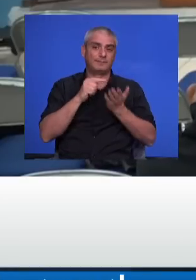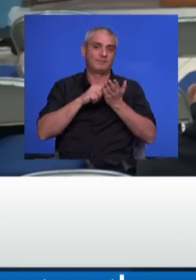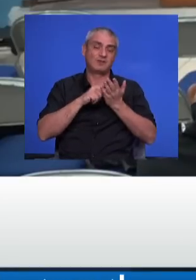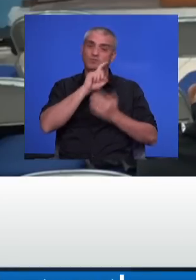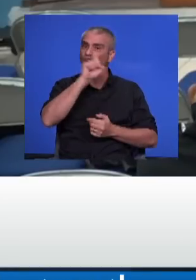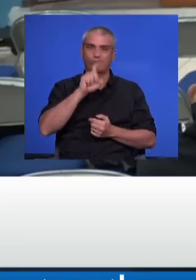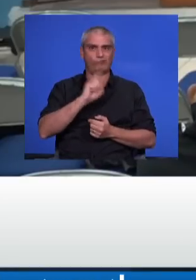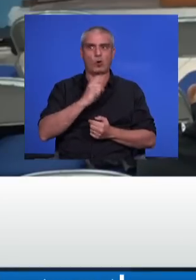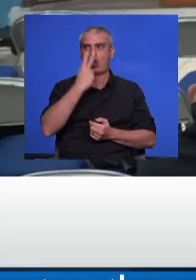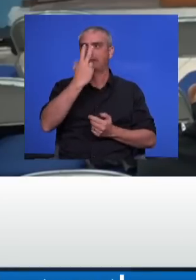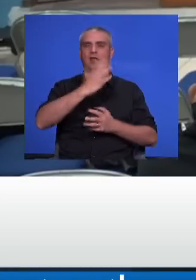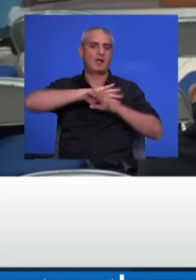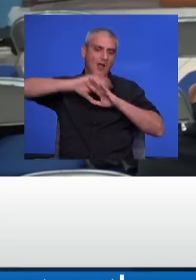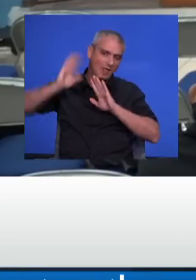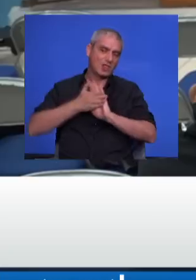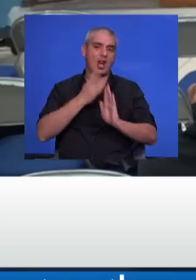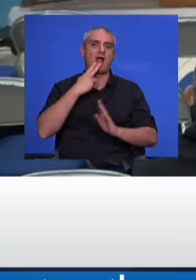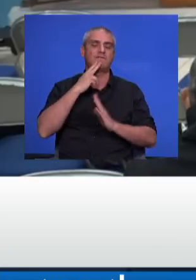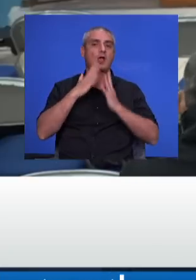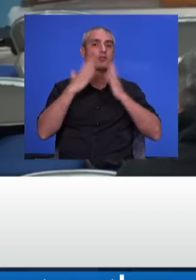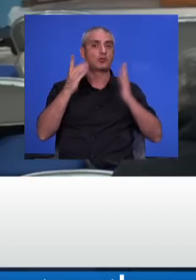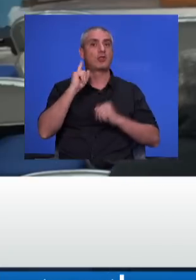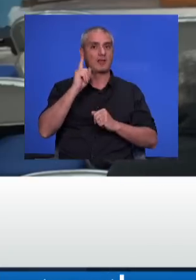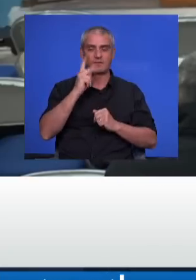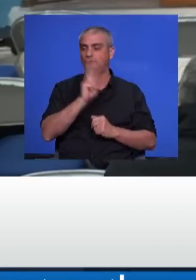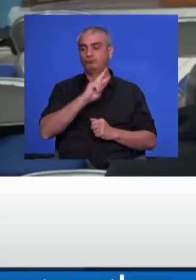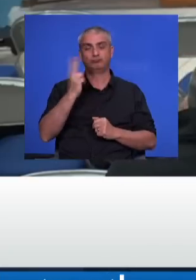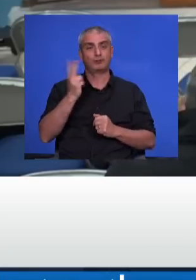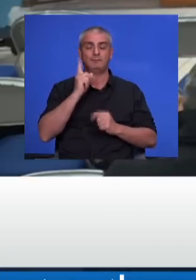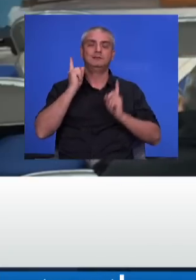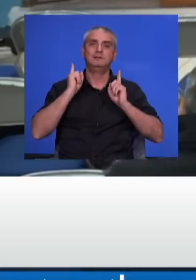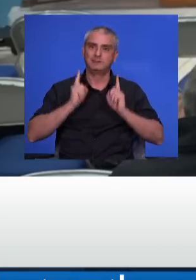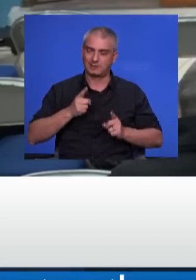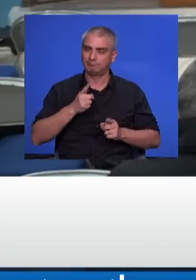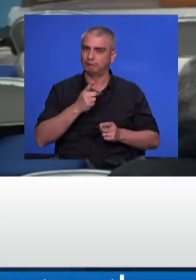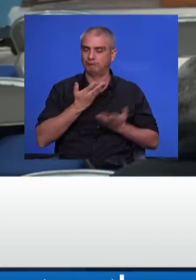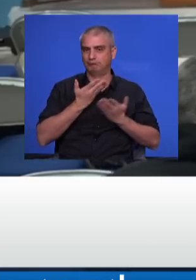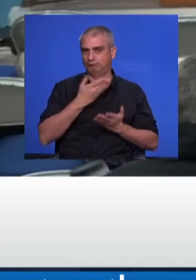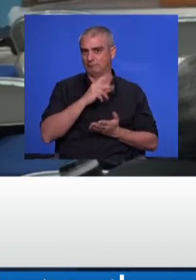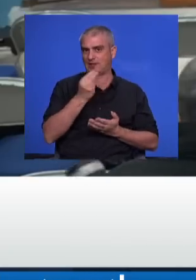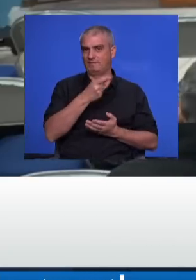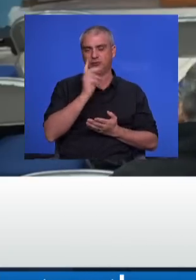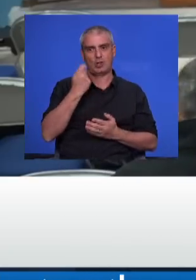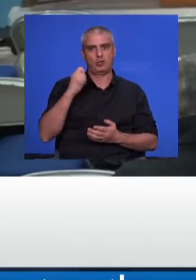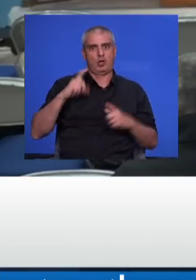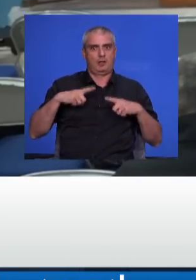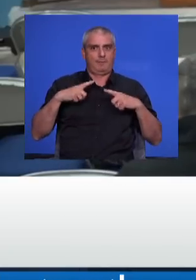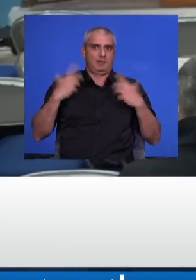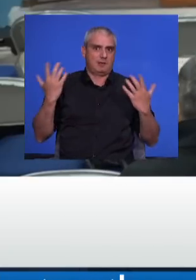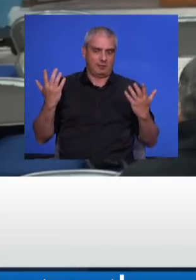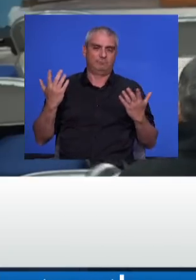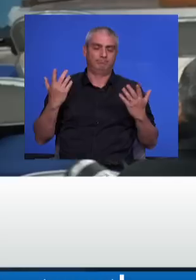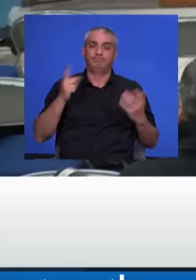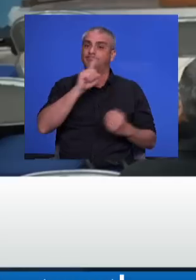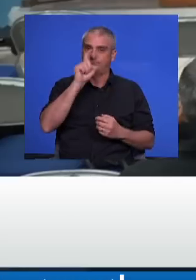הנראה לא נראה את כל ההבטחות הגדולות, אבל שני הצדדים צריכים להתייחס לאירוע הזה של יוקר המחיה, וככל